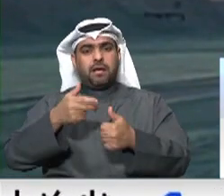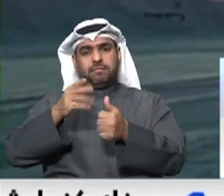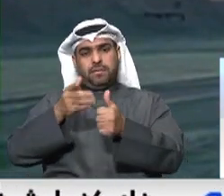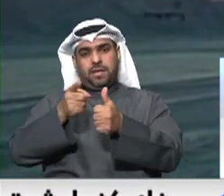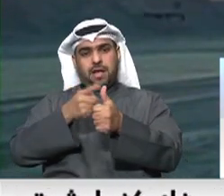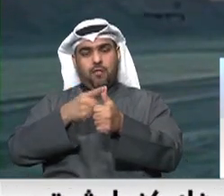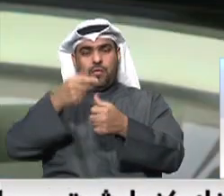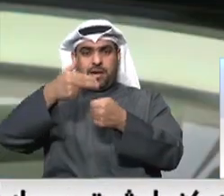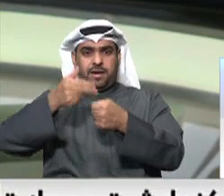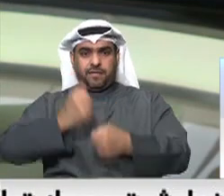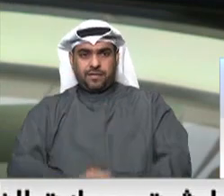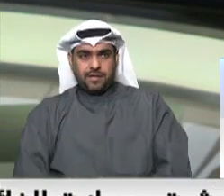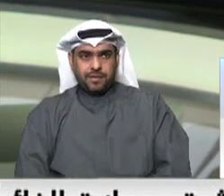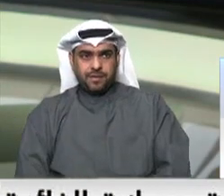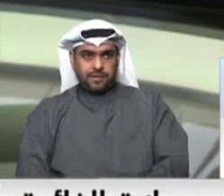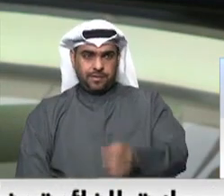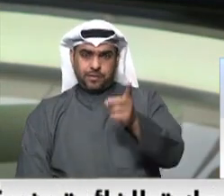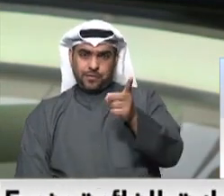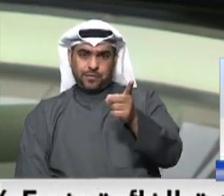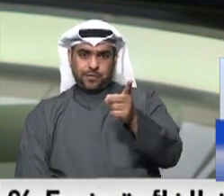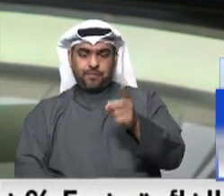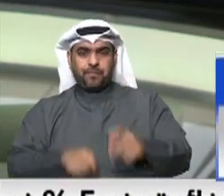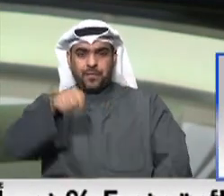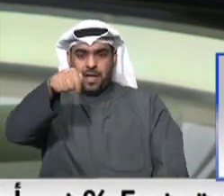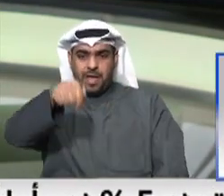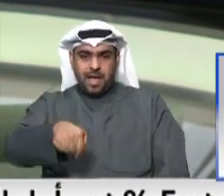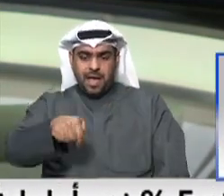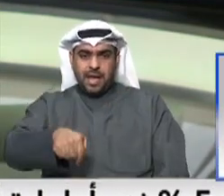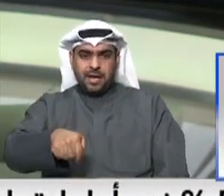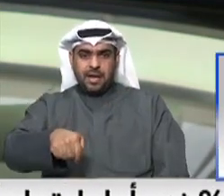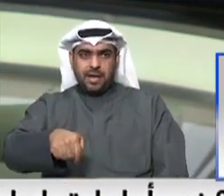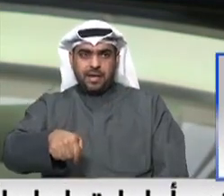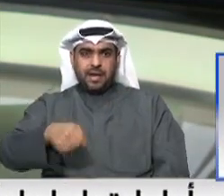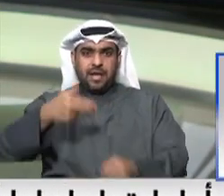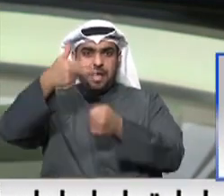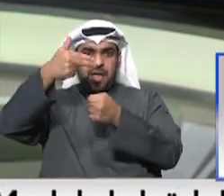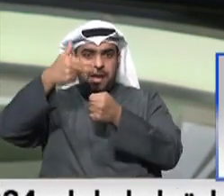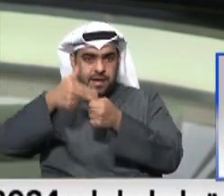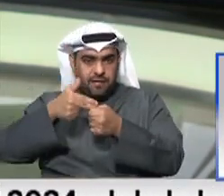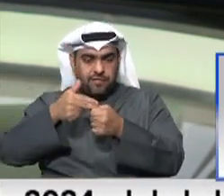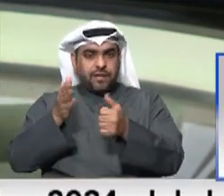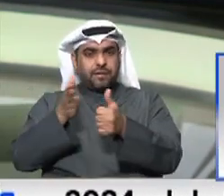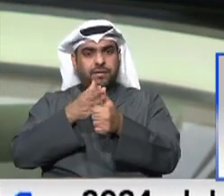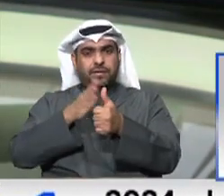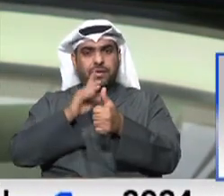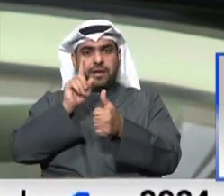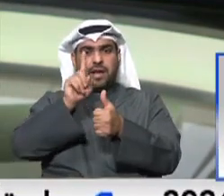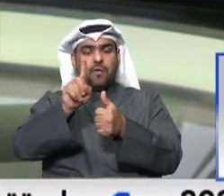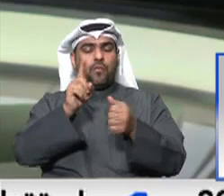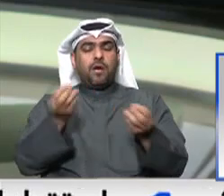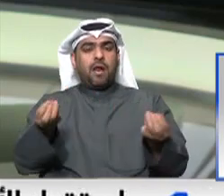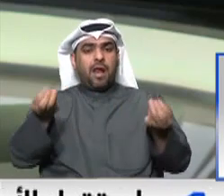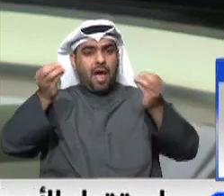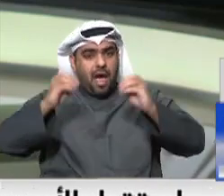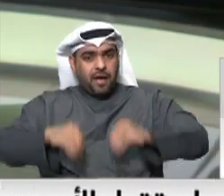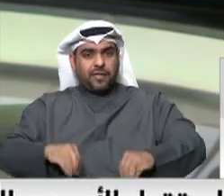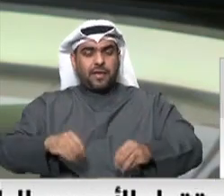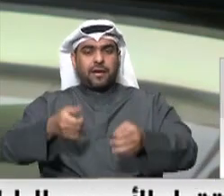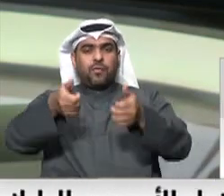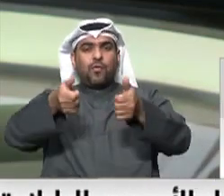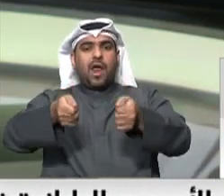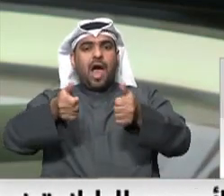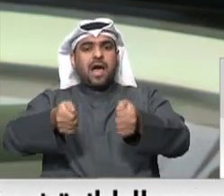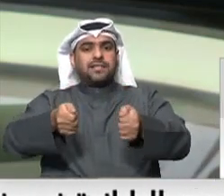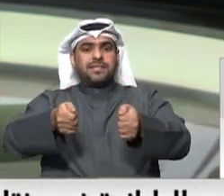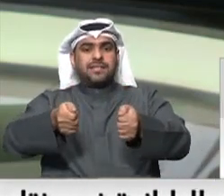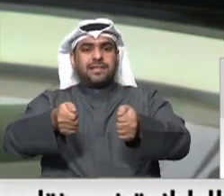حاليا المصدر الرخيص والمتوفر والشائع هو النفط والغاز لا يوجد